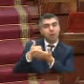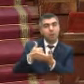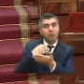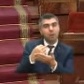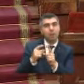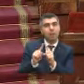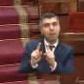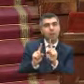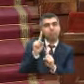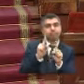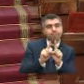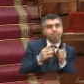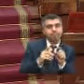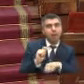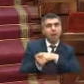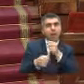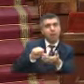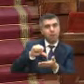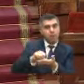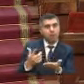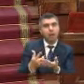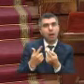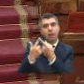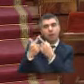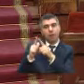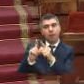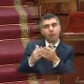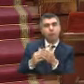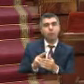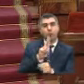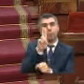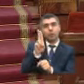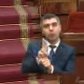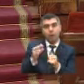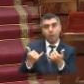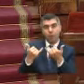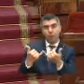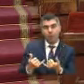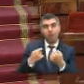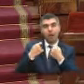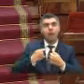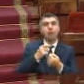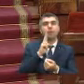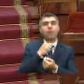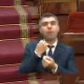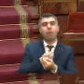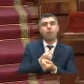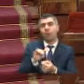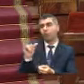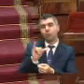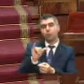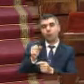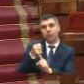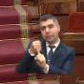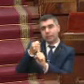الفوارق الاجتماعية وتسريع وتيرة النمو. لذا نسائلكم سيد رئيس الحكومة عن أولويات